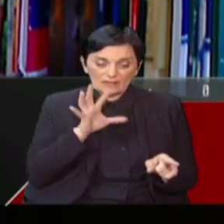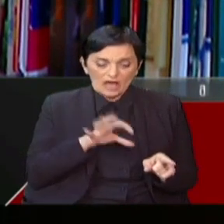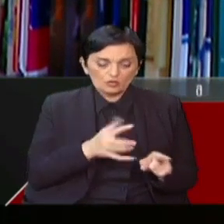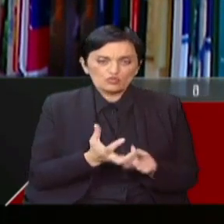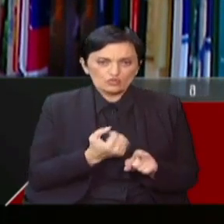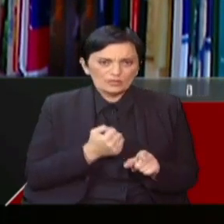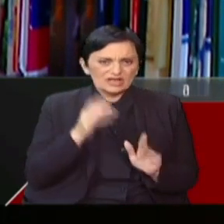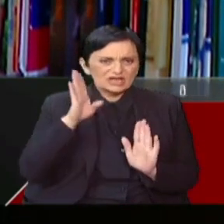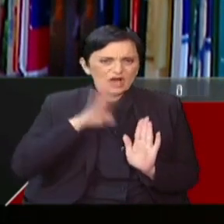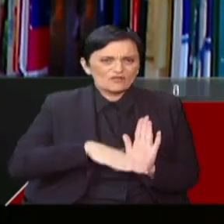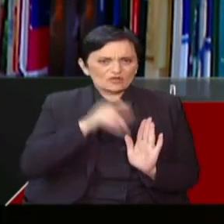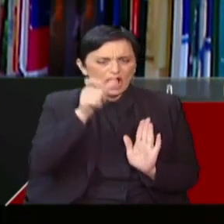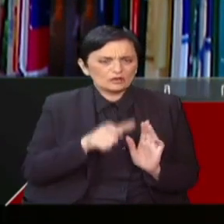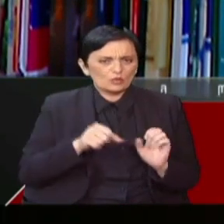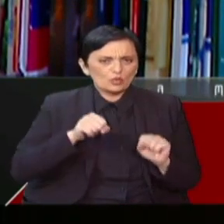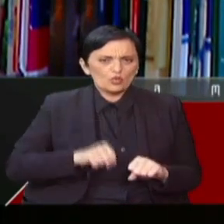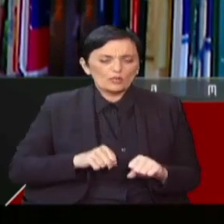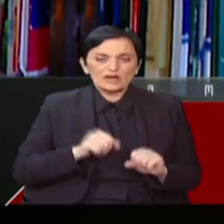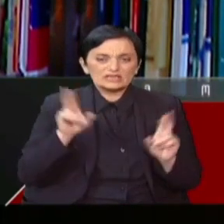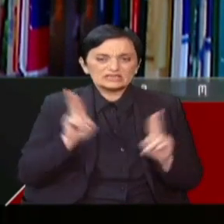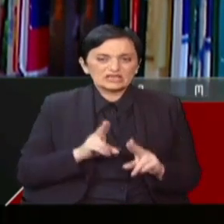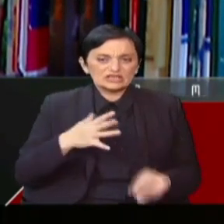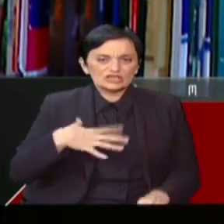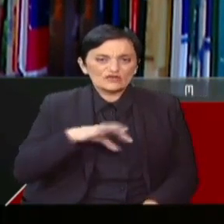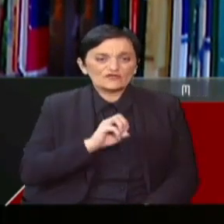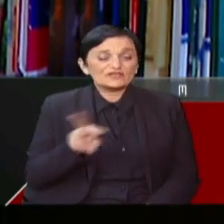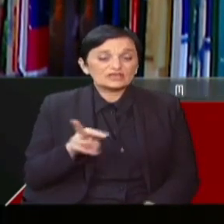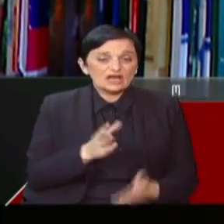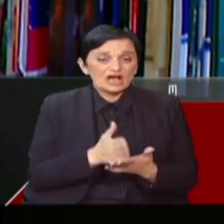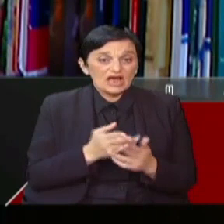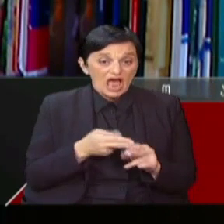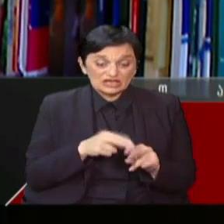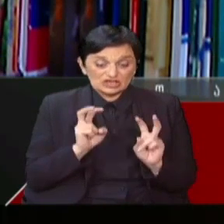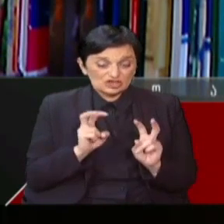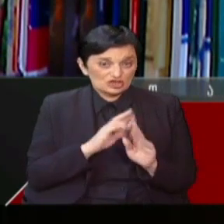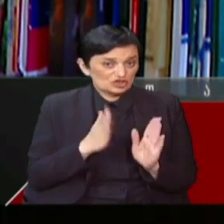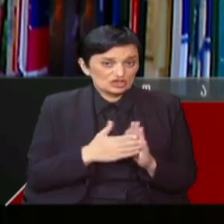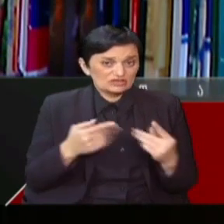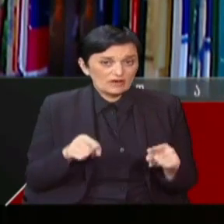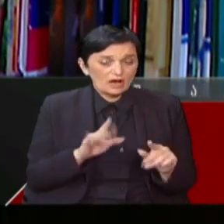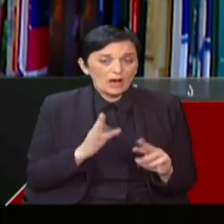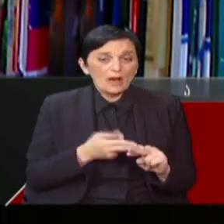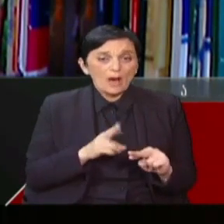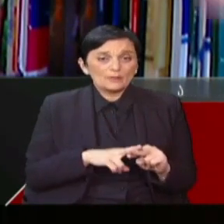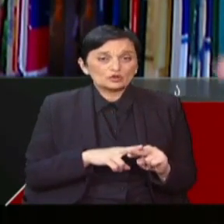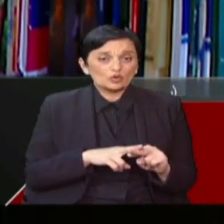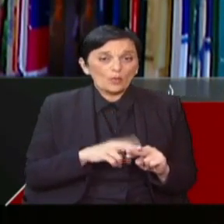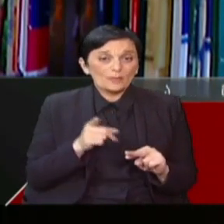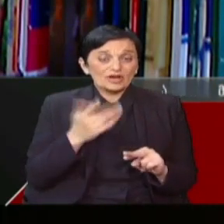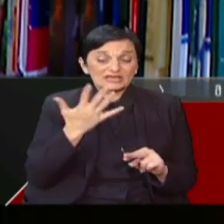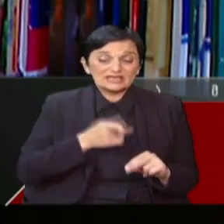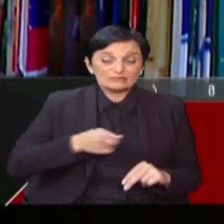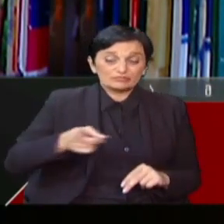და კიდევ უფრო გავაუარესებთ ადამიანის უფლებების სტანდარტ საქართველოში ვიდრე ეს არის. ამას ნიშნავს ეს სხვა არაფერს. ამიტომ თითქოს სალამ